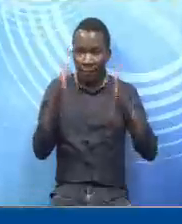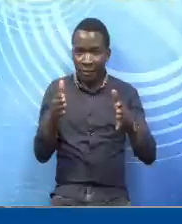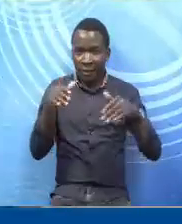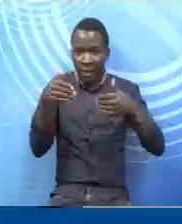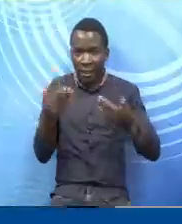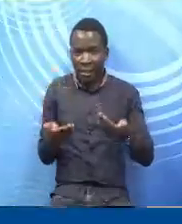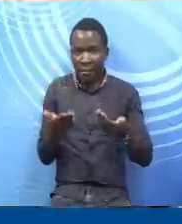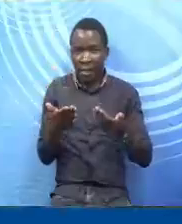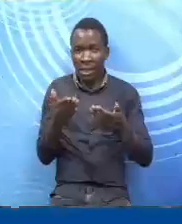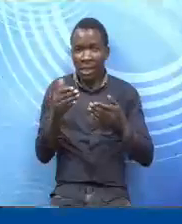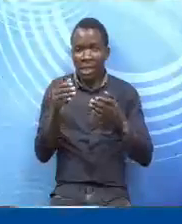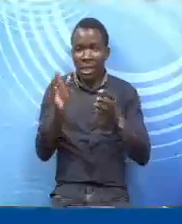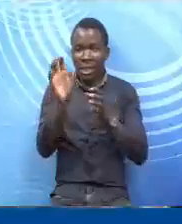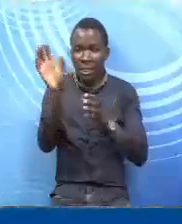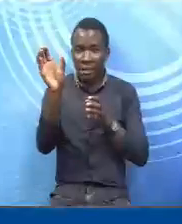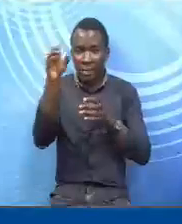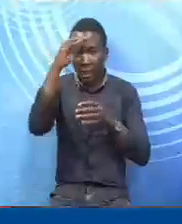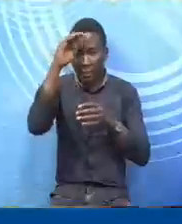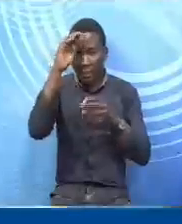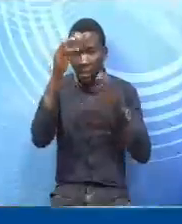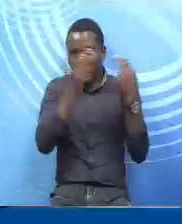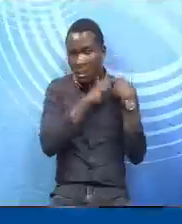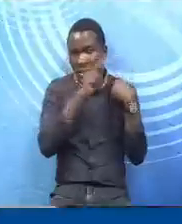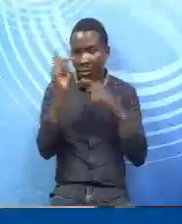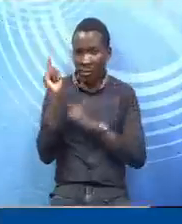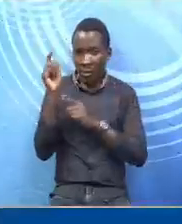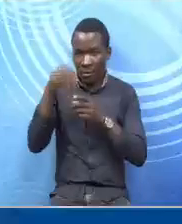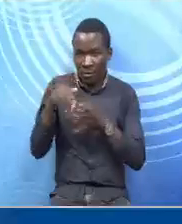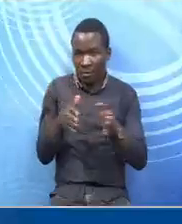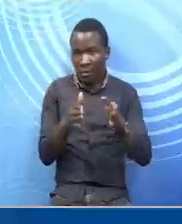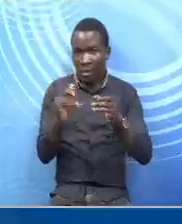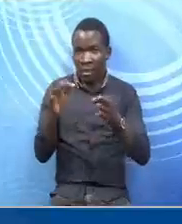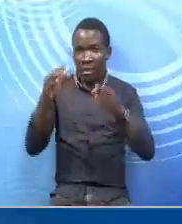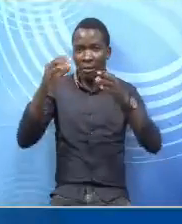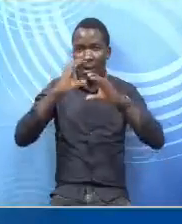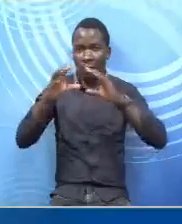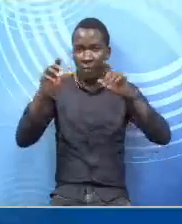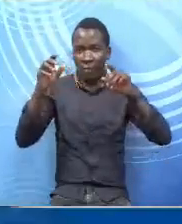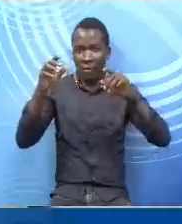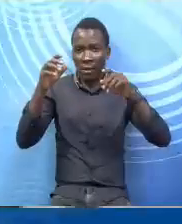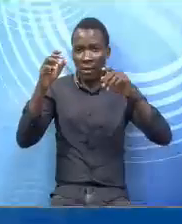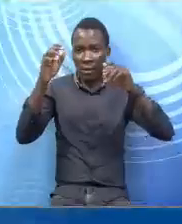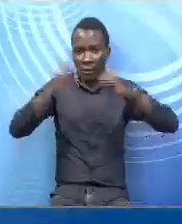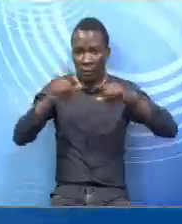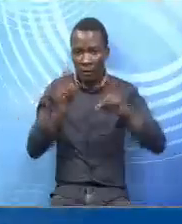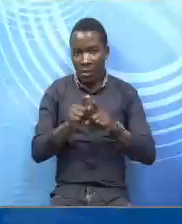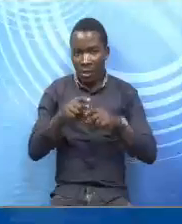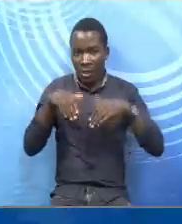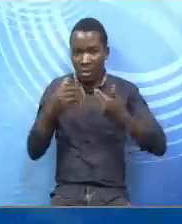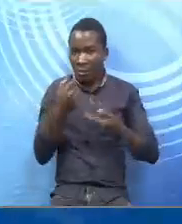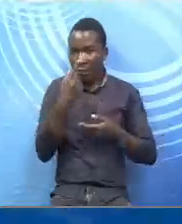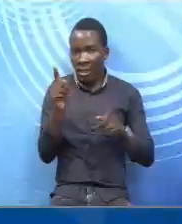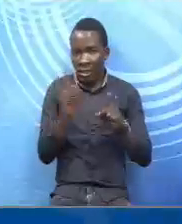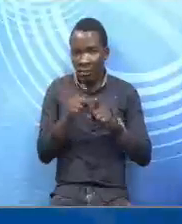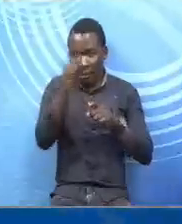se ishami rya polisi rishinzwe umutekano wo mu muhanda niba bumvikana cyangwa se bavuga rumwe n'aba baturage bavuga ko hari imodoka usanga zidafite